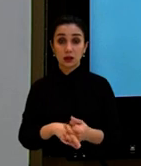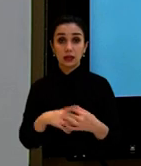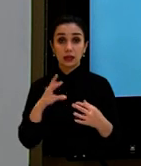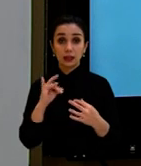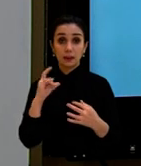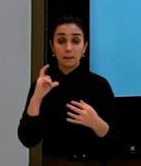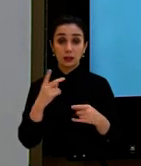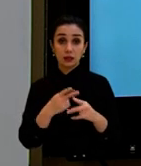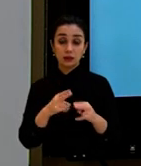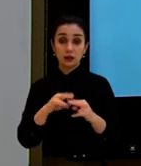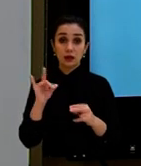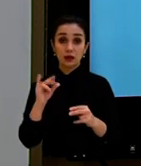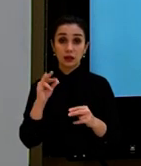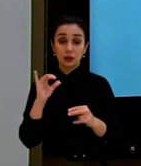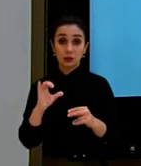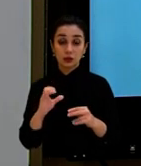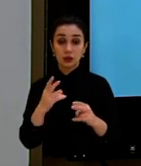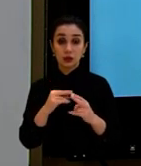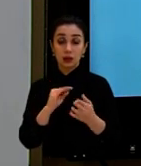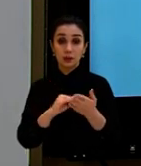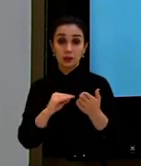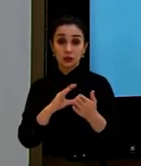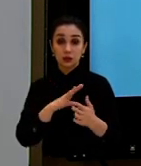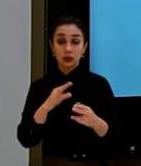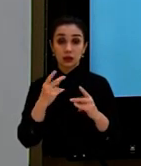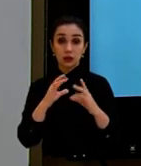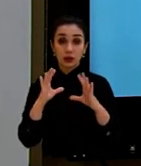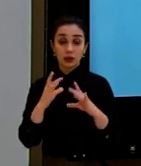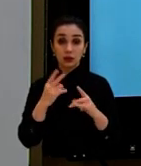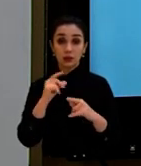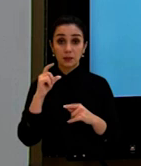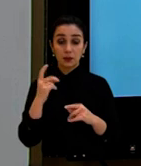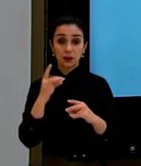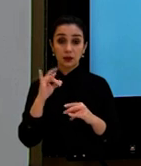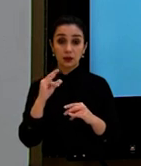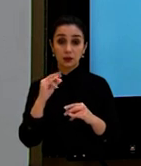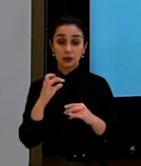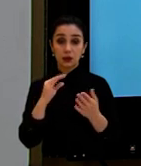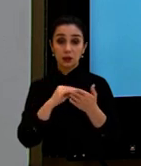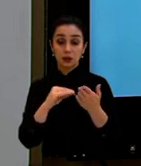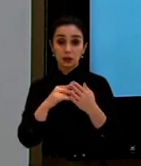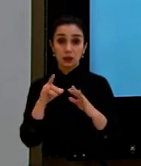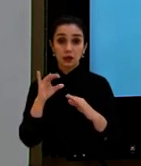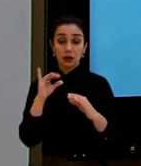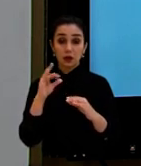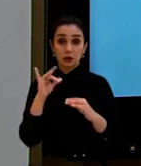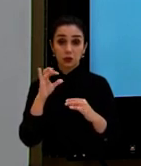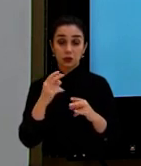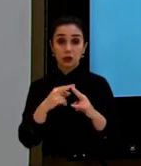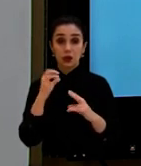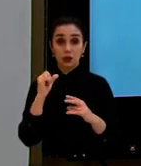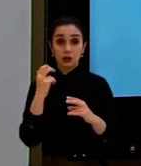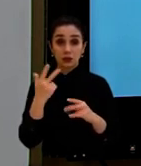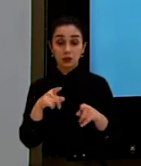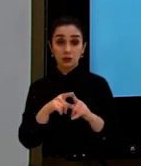R большая – это радиус описанной окружности, R маленькая – это радиус вписанной окружности, А3